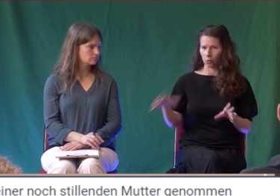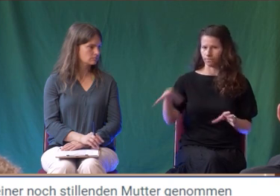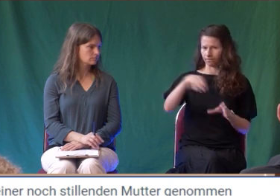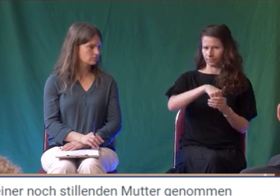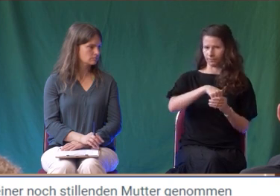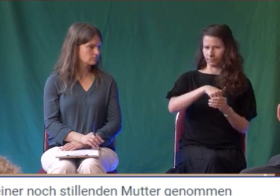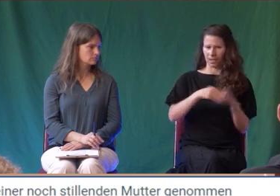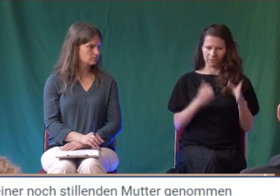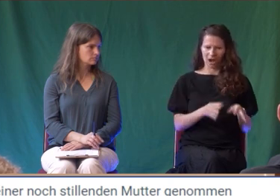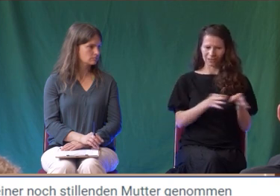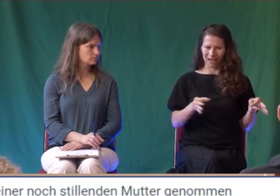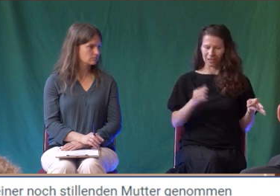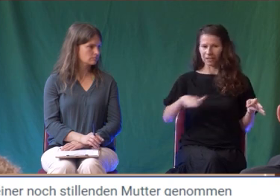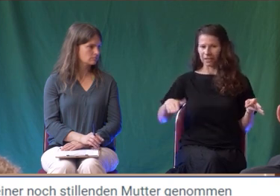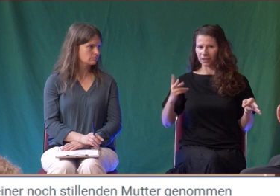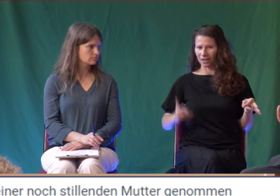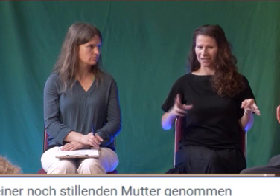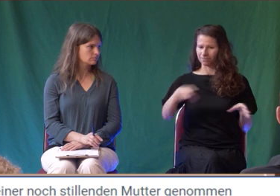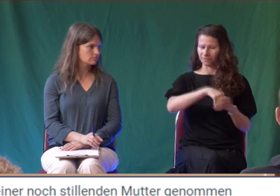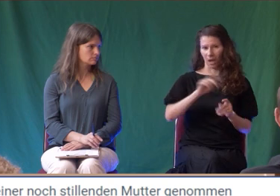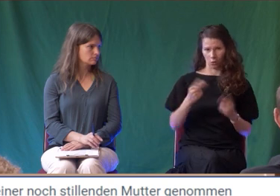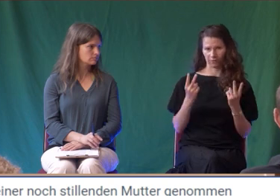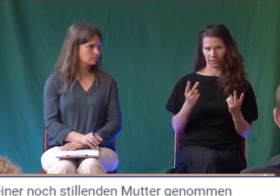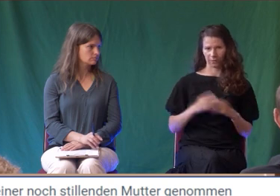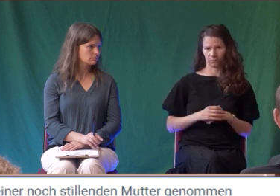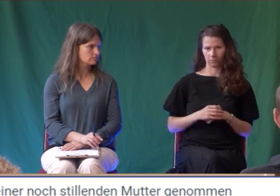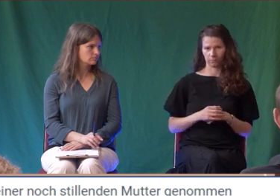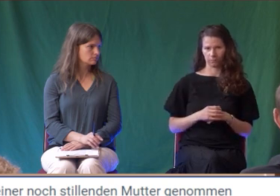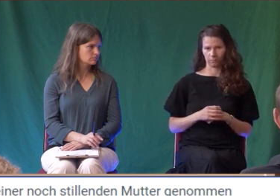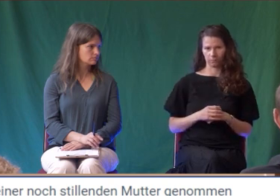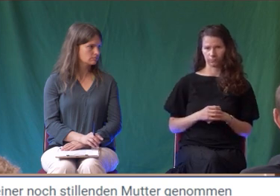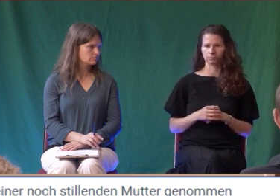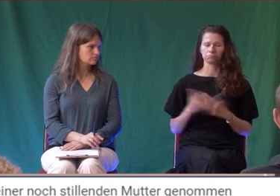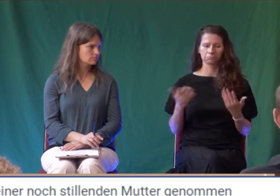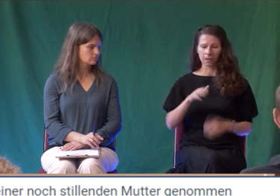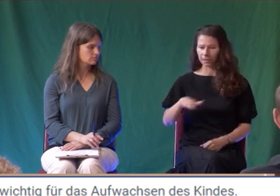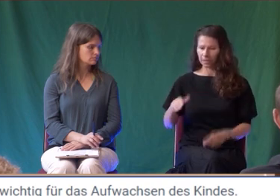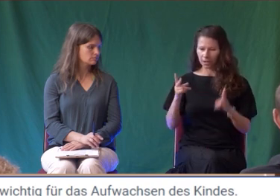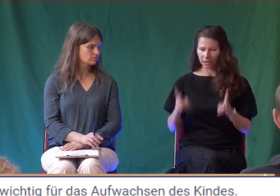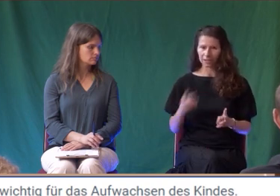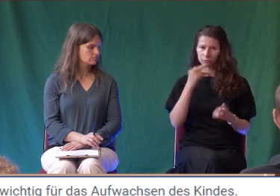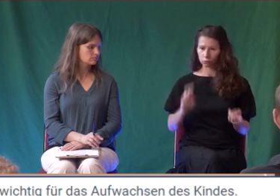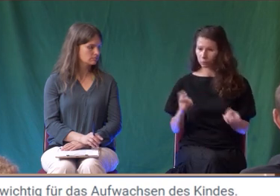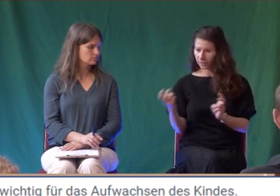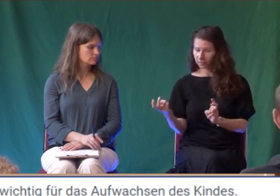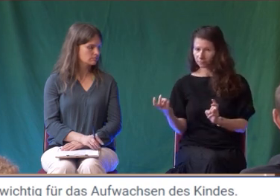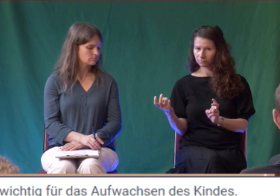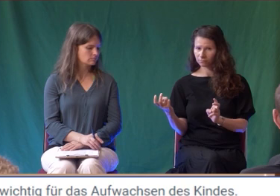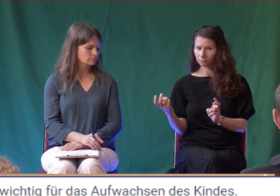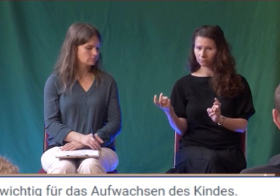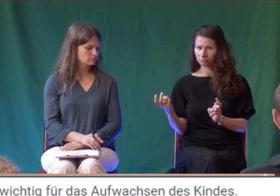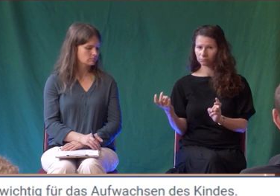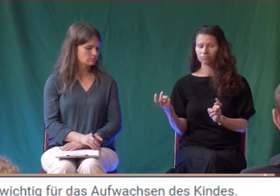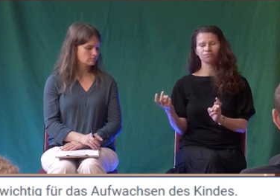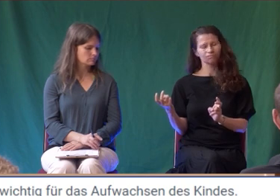mit in Blicken zu nehmen denn wir sind gut beraten wenn wir die Kinderrechte umsetzen wollen zu gucken wo